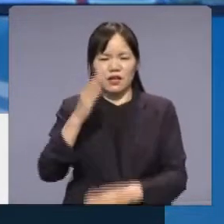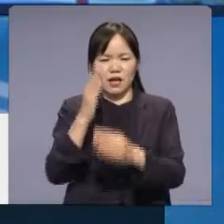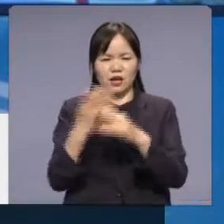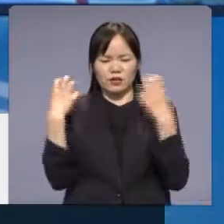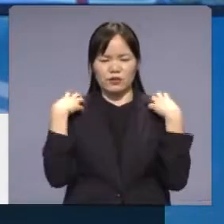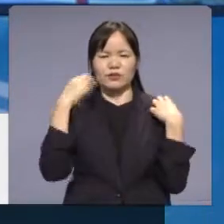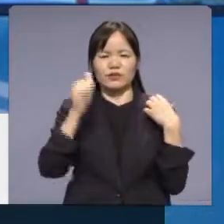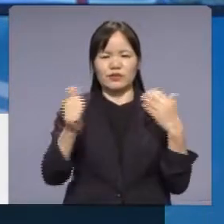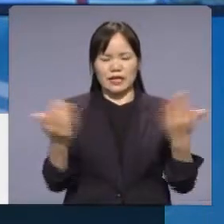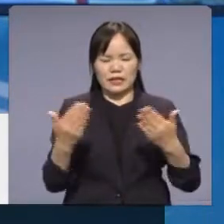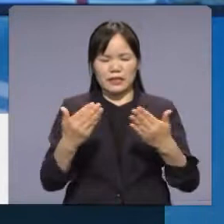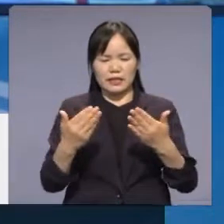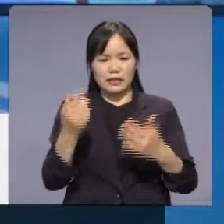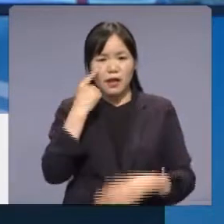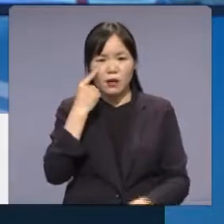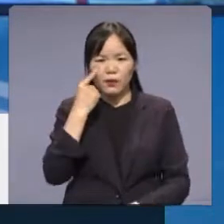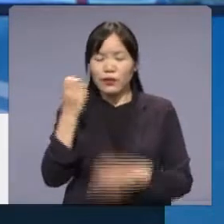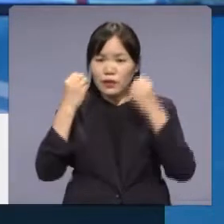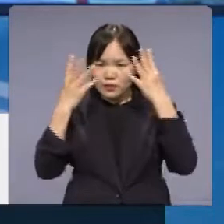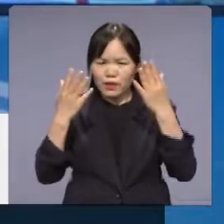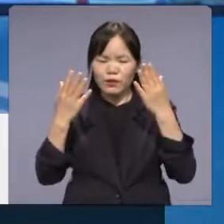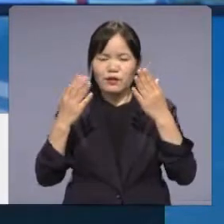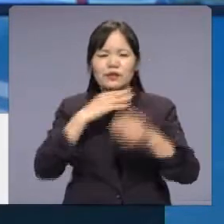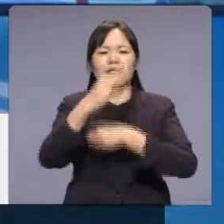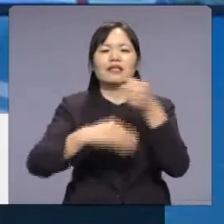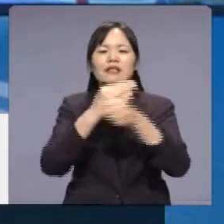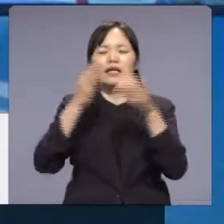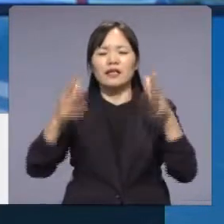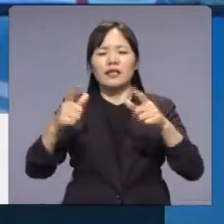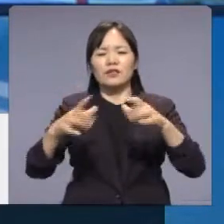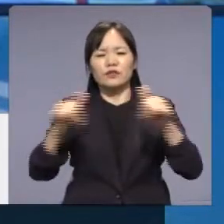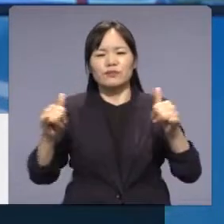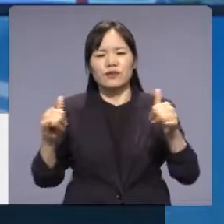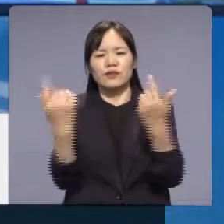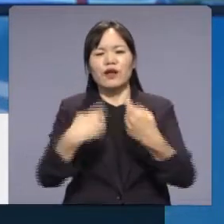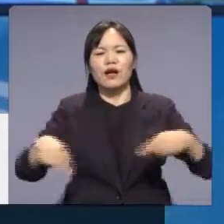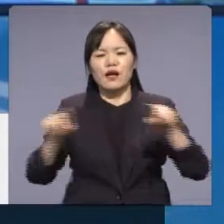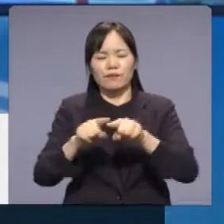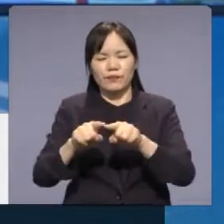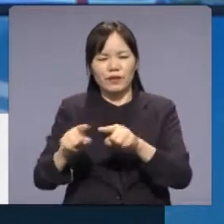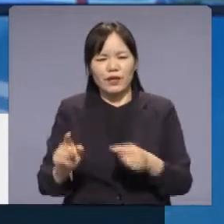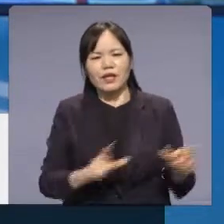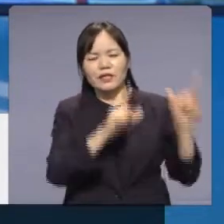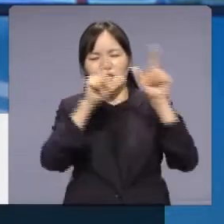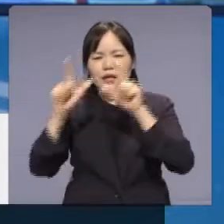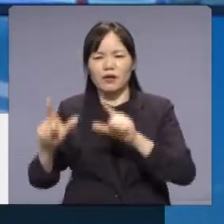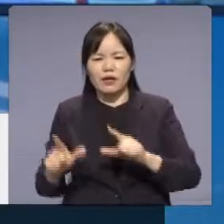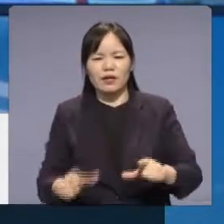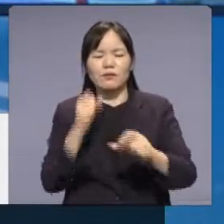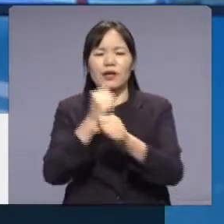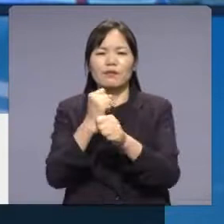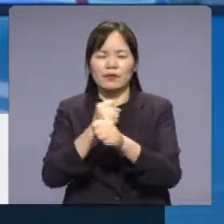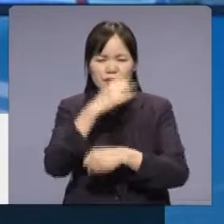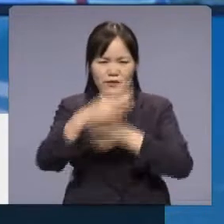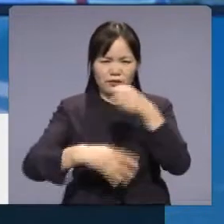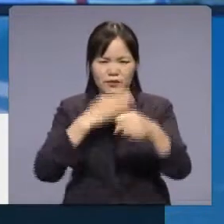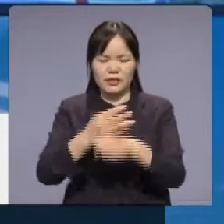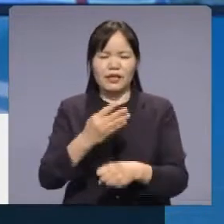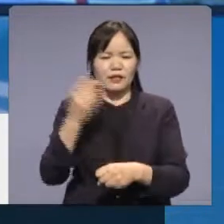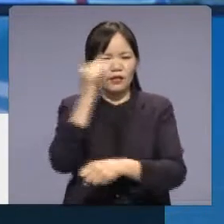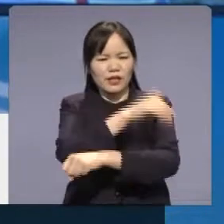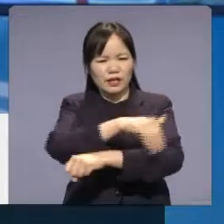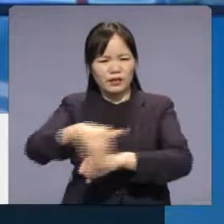보니까 또 새로운 업무였습니다. 4년여 동안 우리 주민들과 같이 동고동락하면서 만들었던 그 4년 동안의